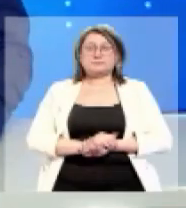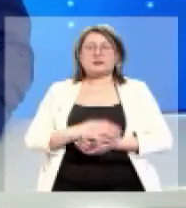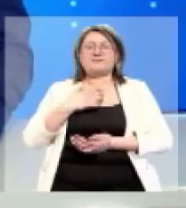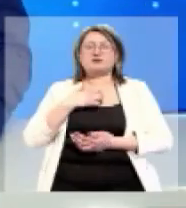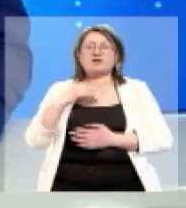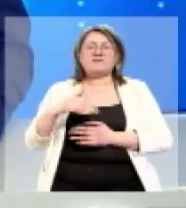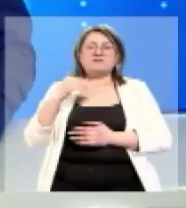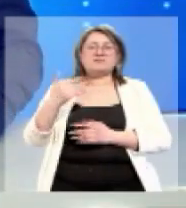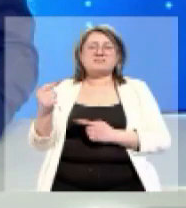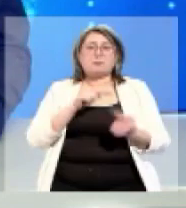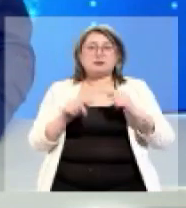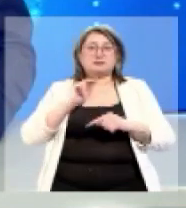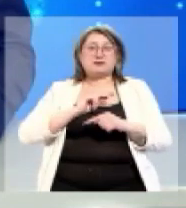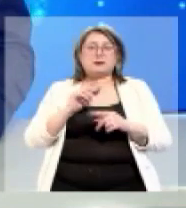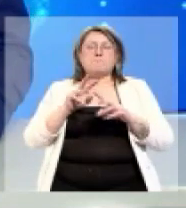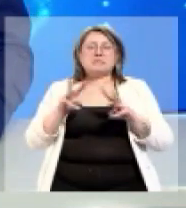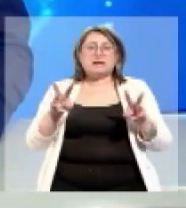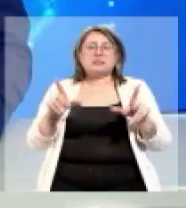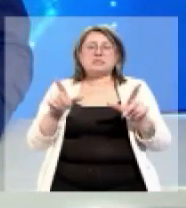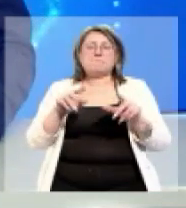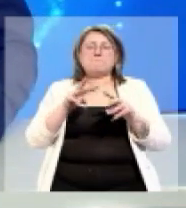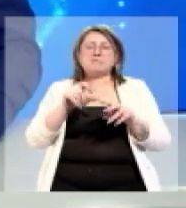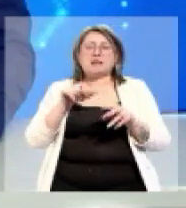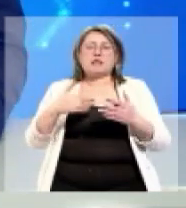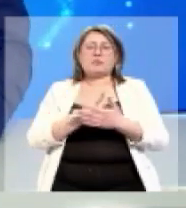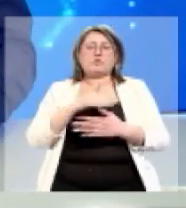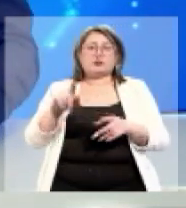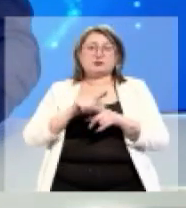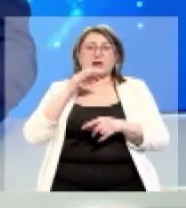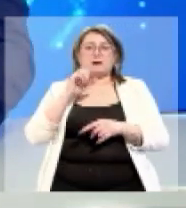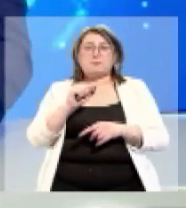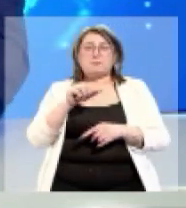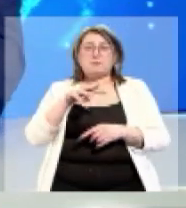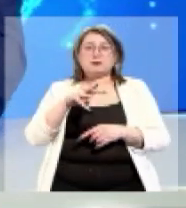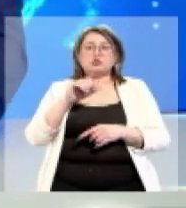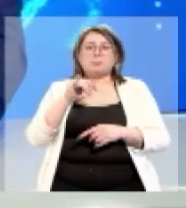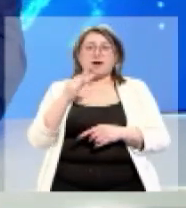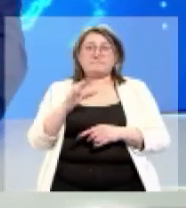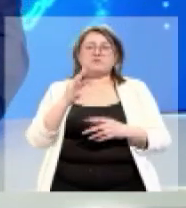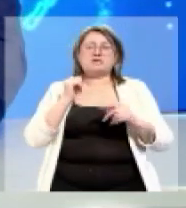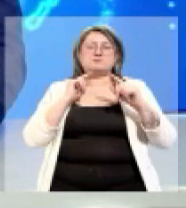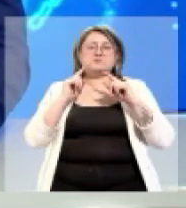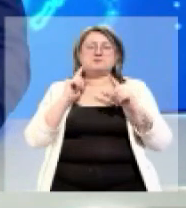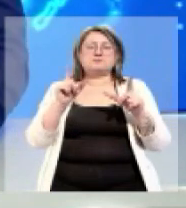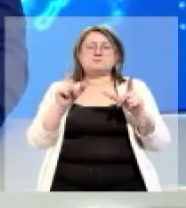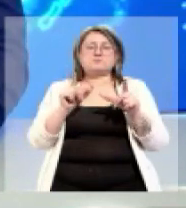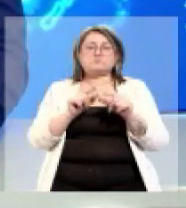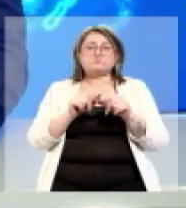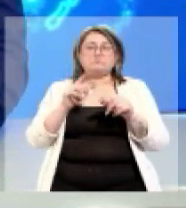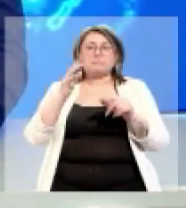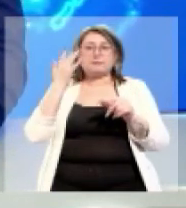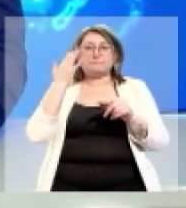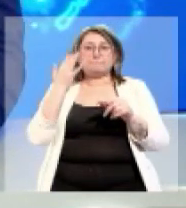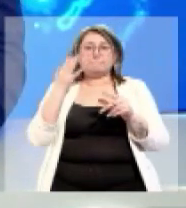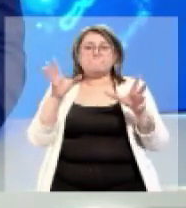Мәслихаттармен өзара іс-қимылды жаңа деңгейге шығару маңызды міндет. Мәулен Әшімбаев жергілікті уәкілетті органдармен іс-қимыл жасау жөніндегі